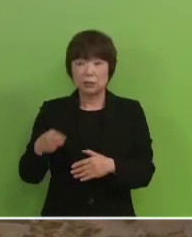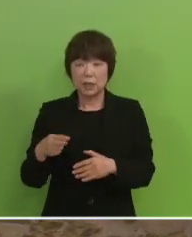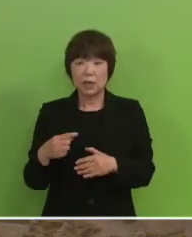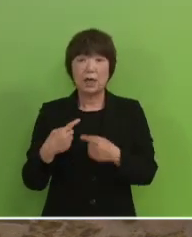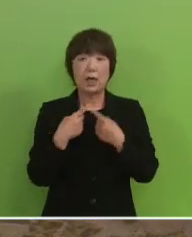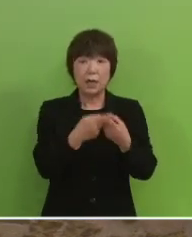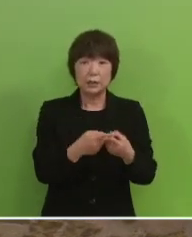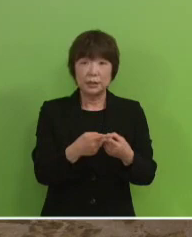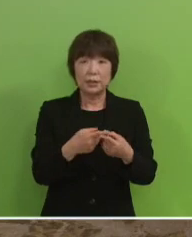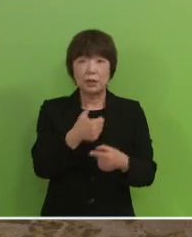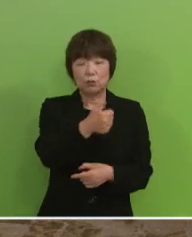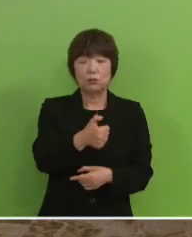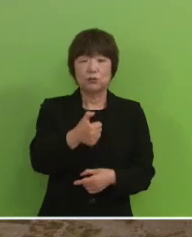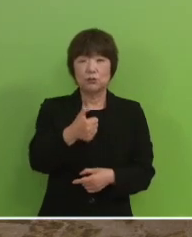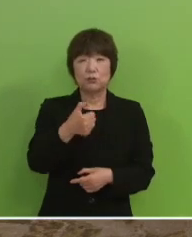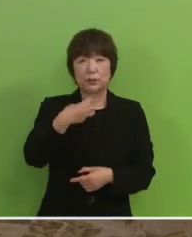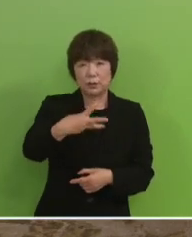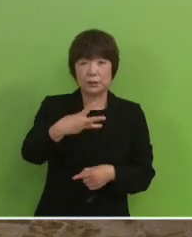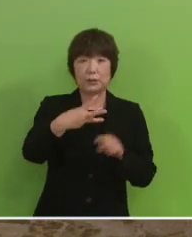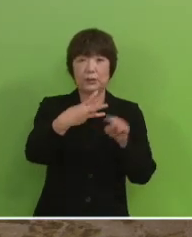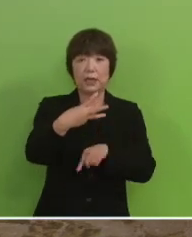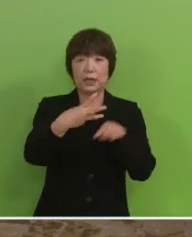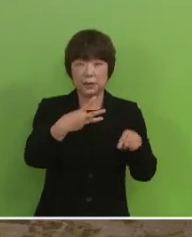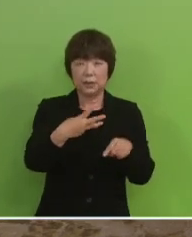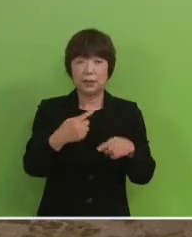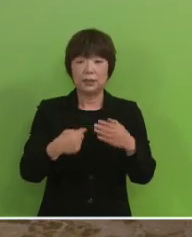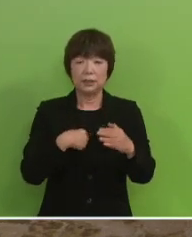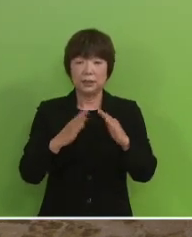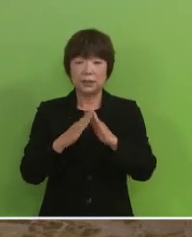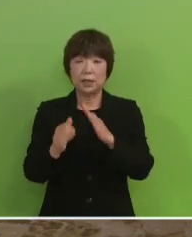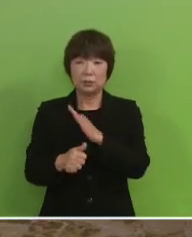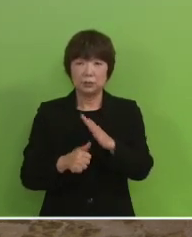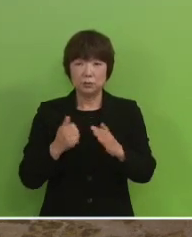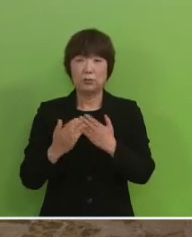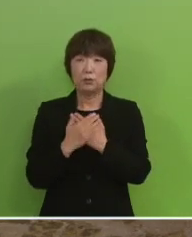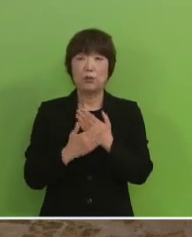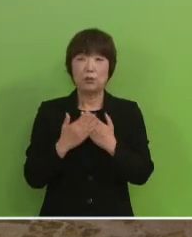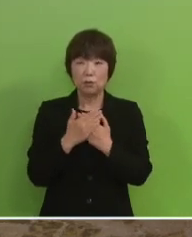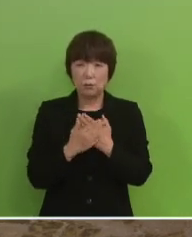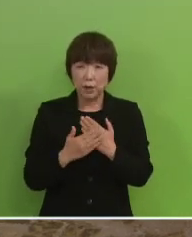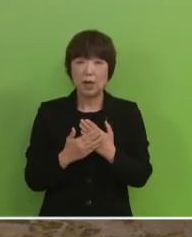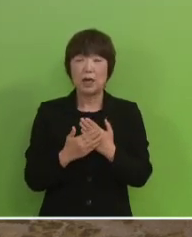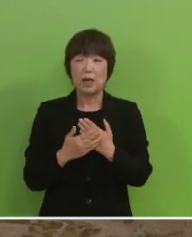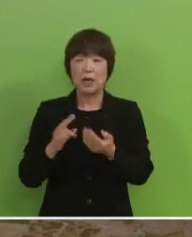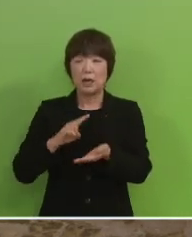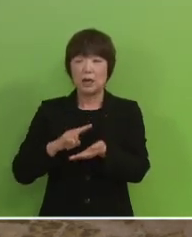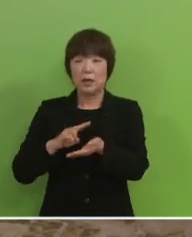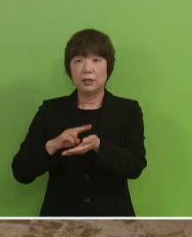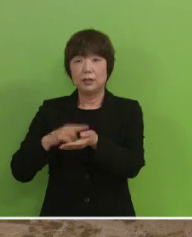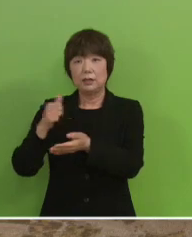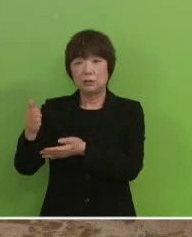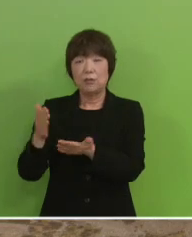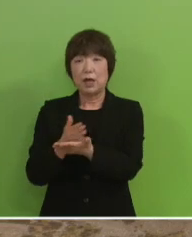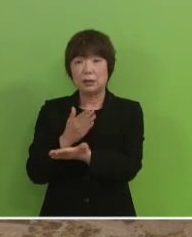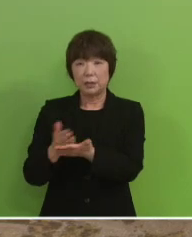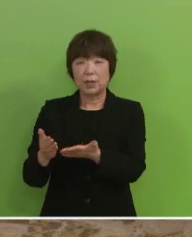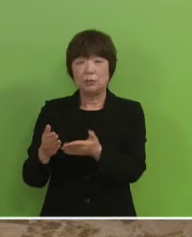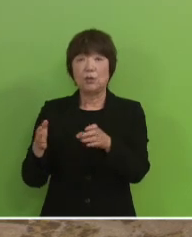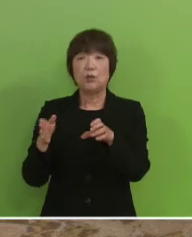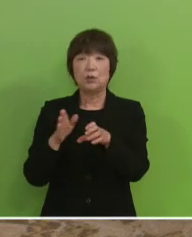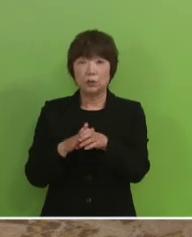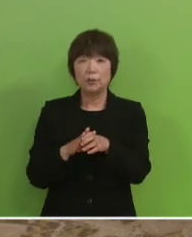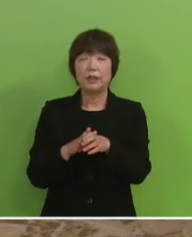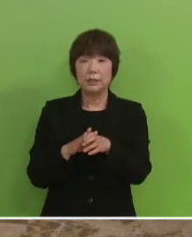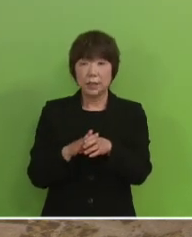冥福得て53名自宅療養は23名増えて医師の判断での方